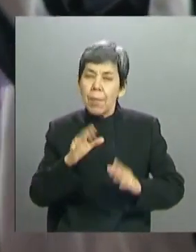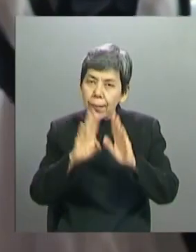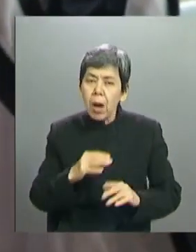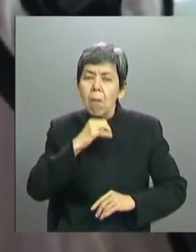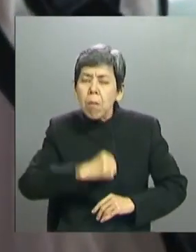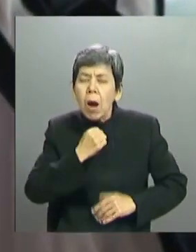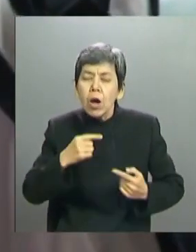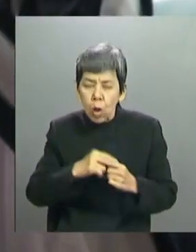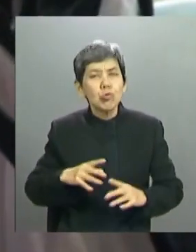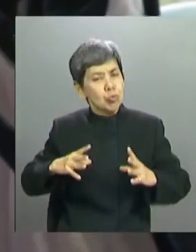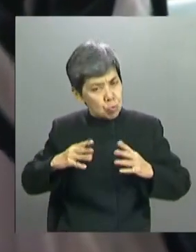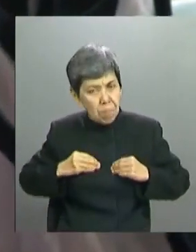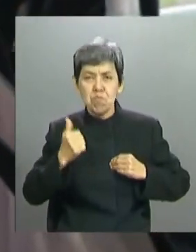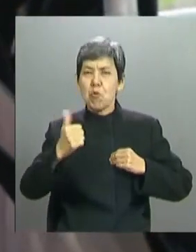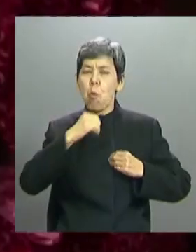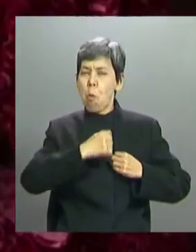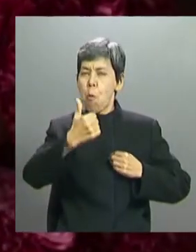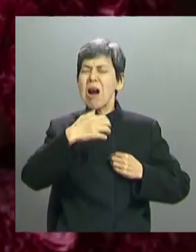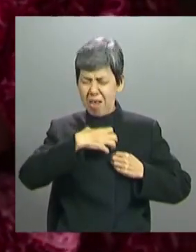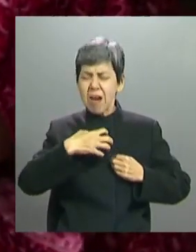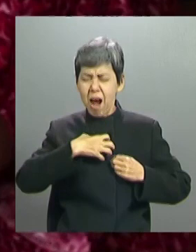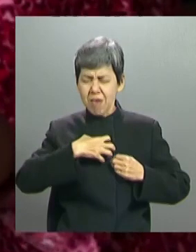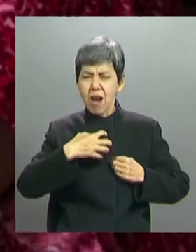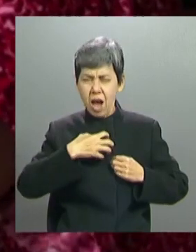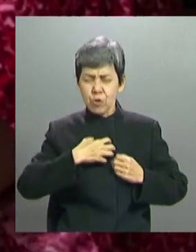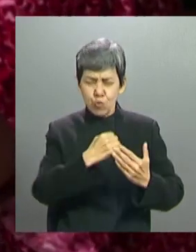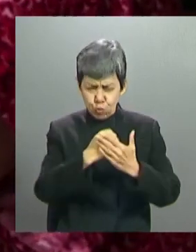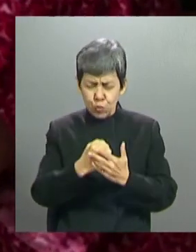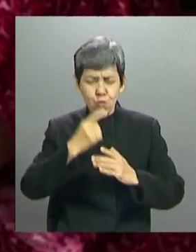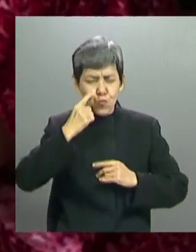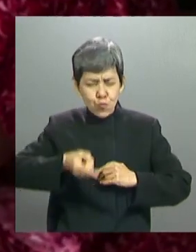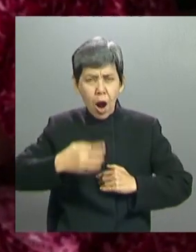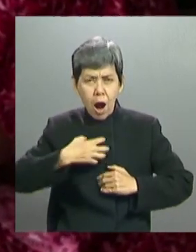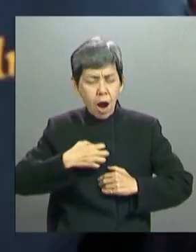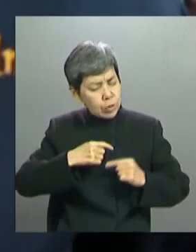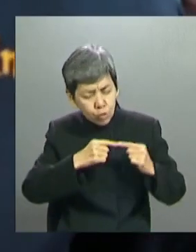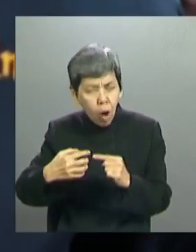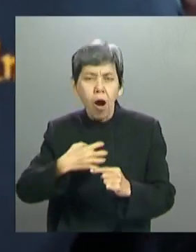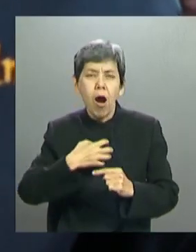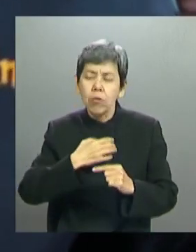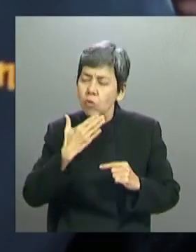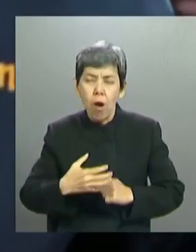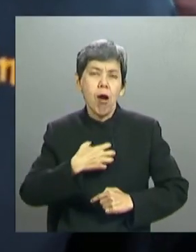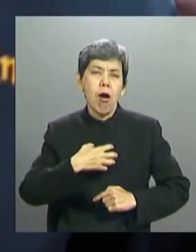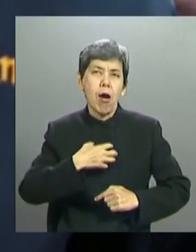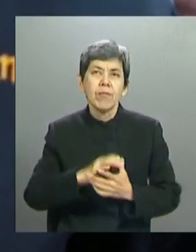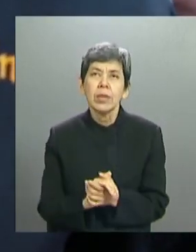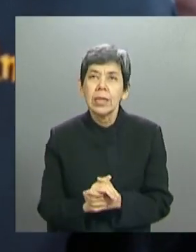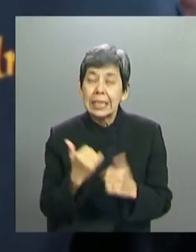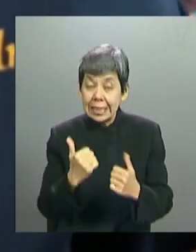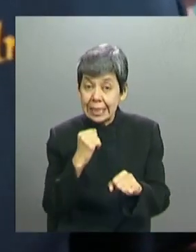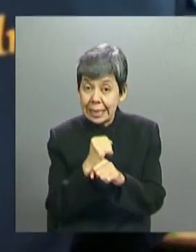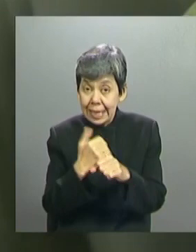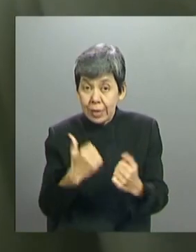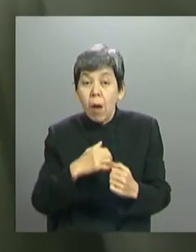งอายุตอบรับได้ดีมากเลยว่าอยากให้มีแบบนี้ต่อเนื่องกันไปตลอดจะทำให้